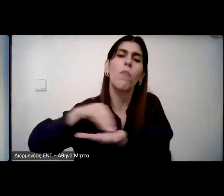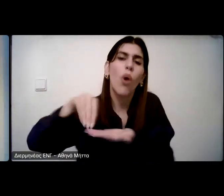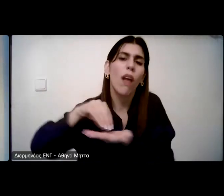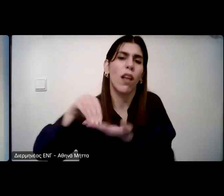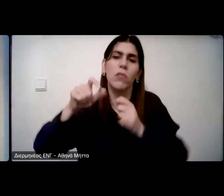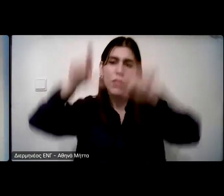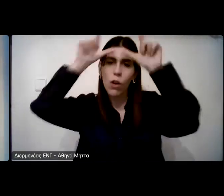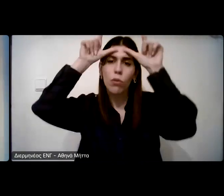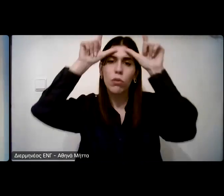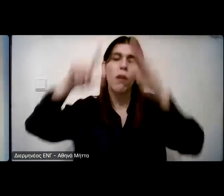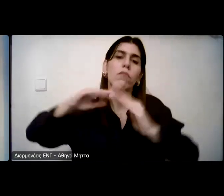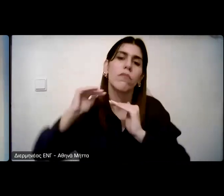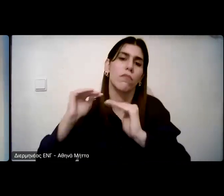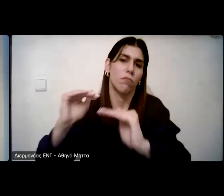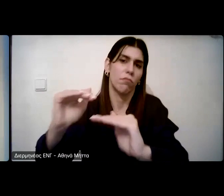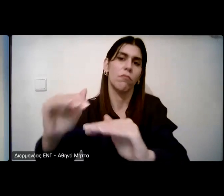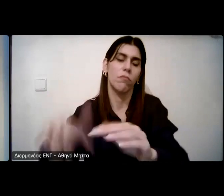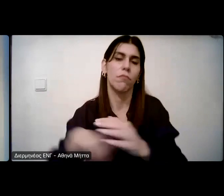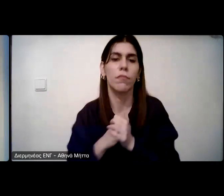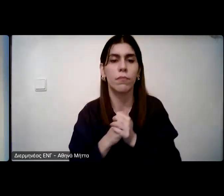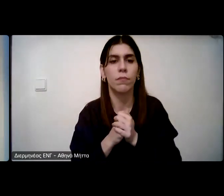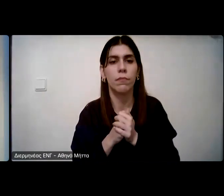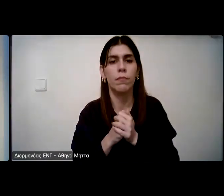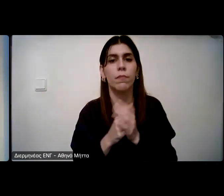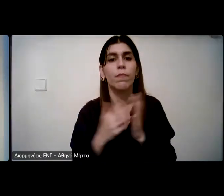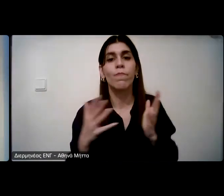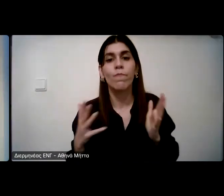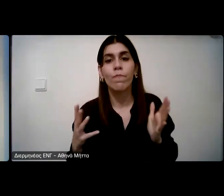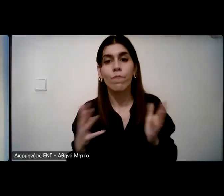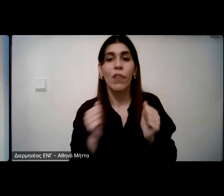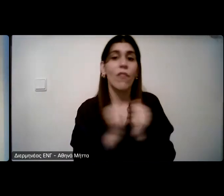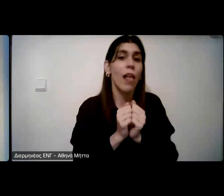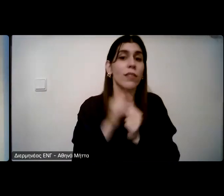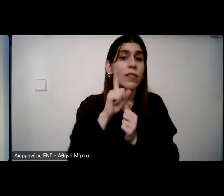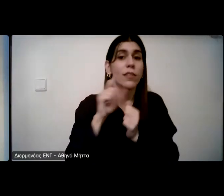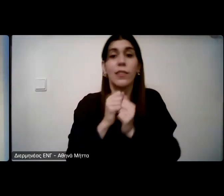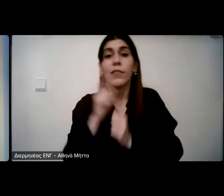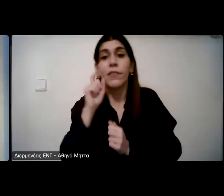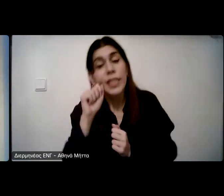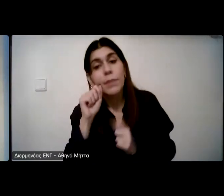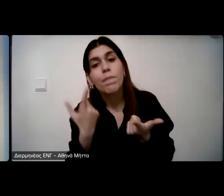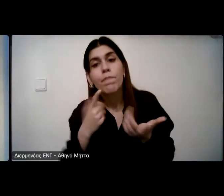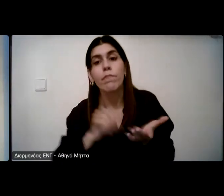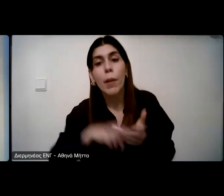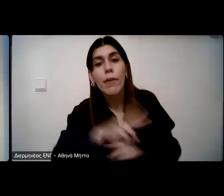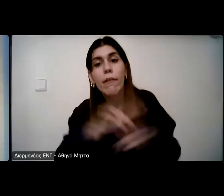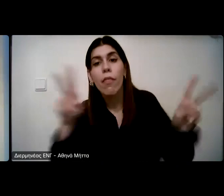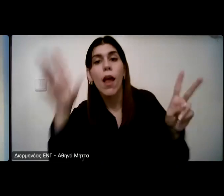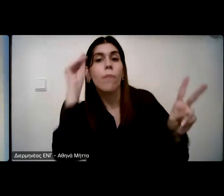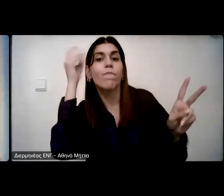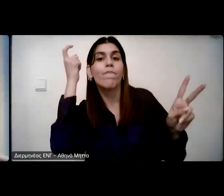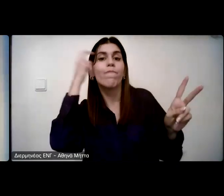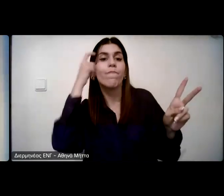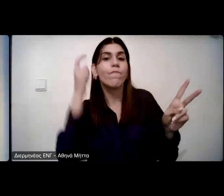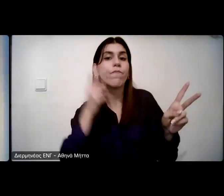στερεοτύπων. Φίλες και φίλοι, προσδιορίζοντας το γλωσσικό σεξισμό και αμφισβητώντας την κυρίαρχη